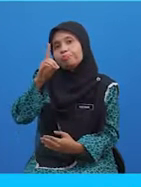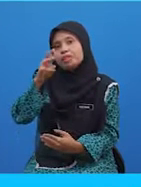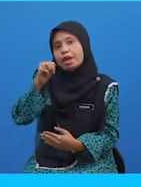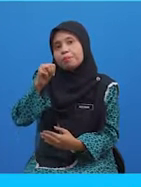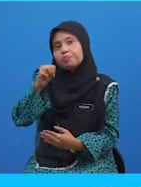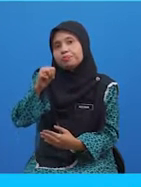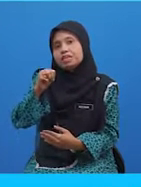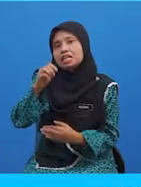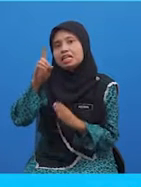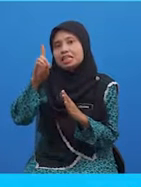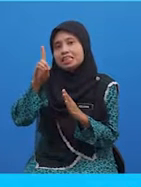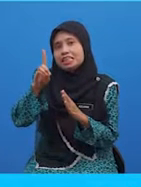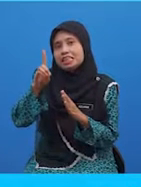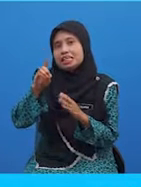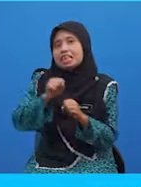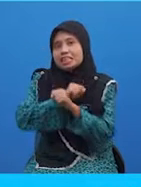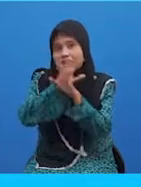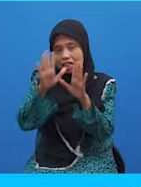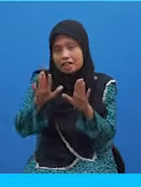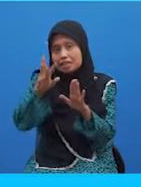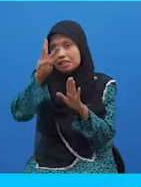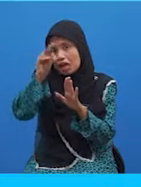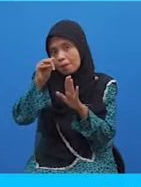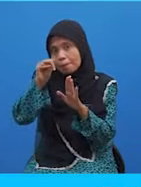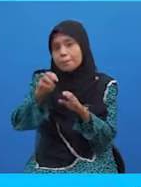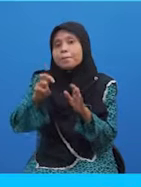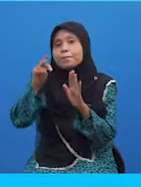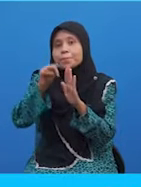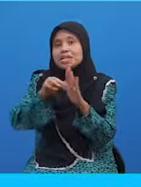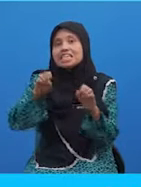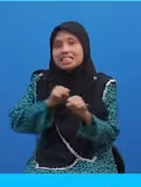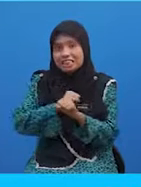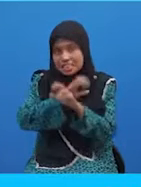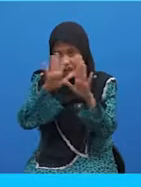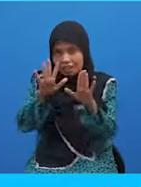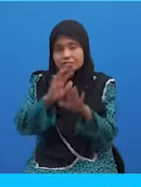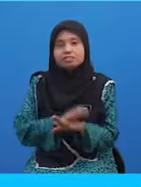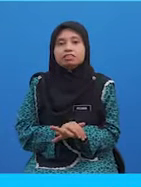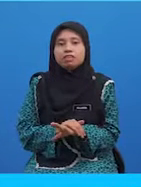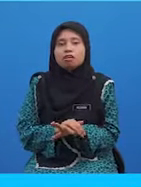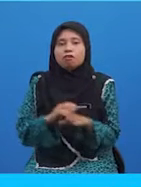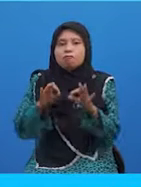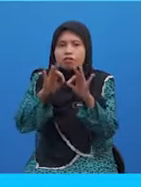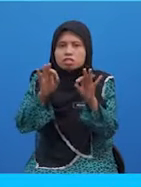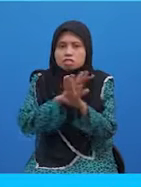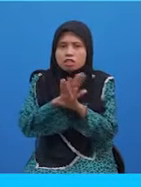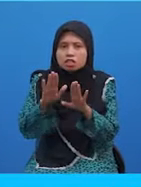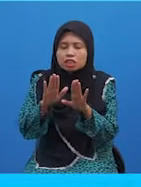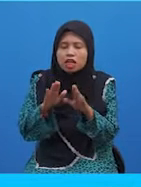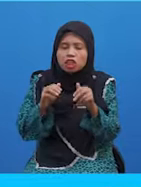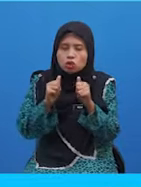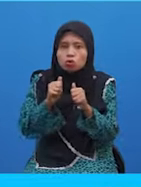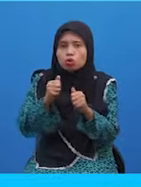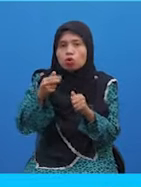bermaksud diterangkan dan M menerangkan. Kesalahannya ialah frasa yang tidak mematuhi